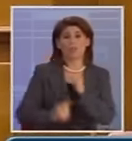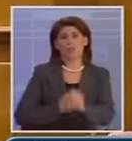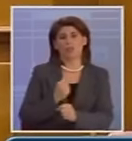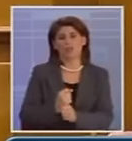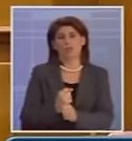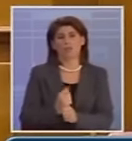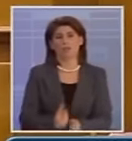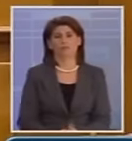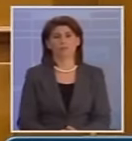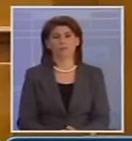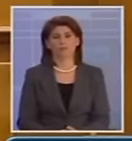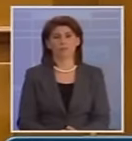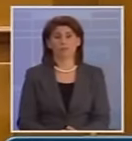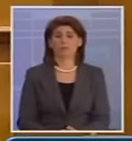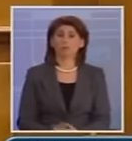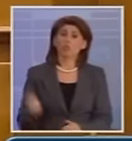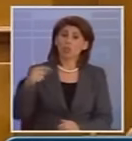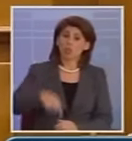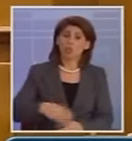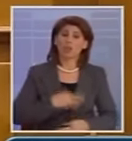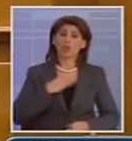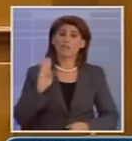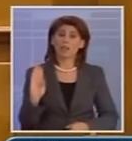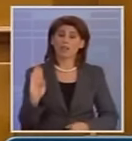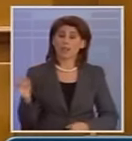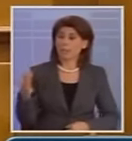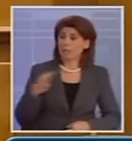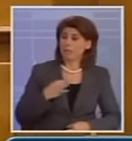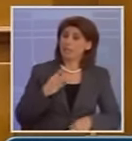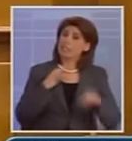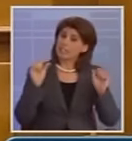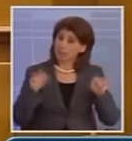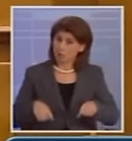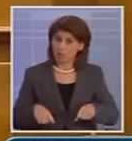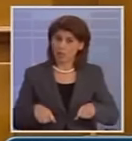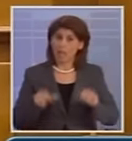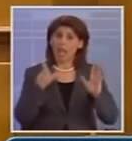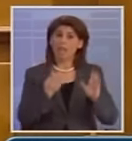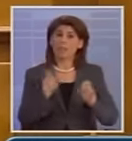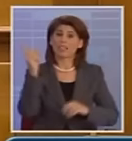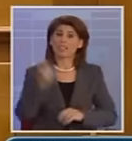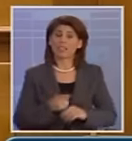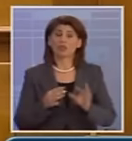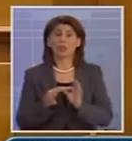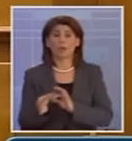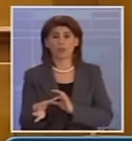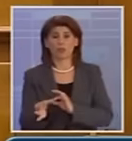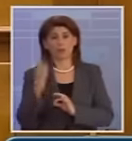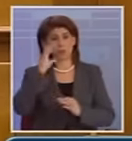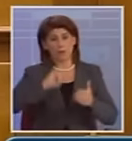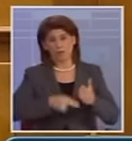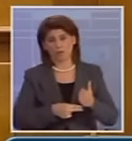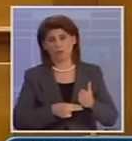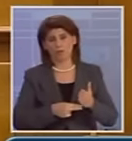Και τώρα έρχεται ο κύριος Βαρουφάκης και μας λέει ότι συμφωνεί με το 70% των μέτρων του